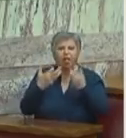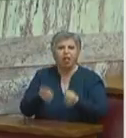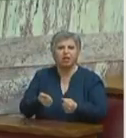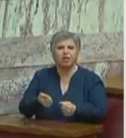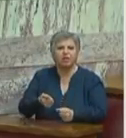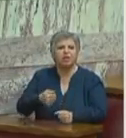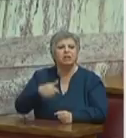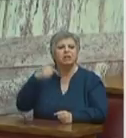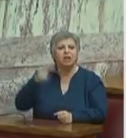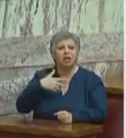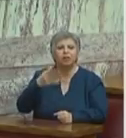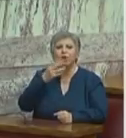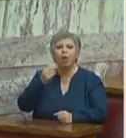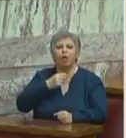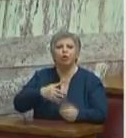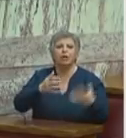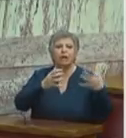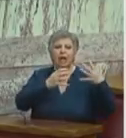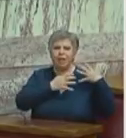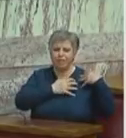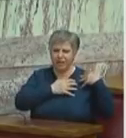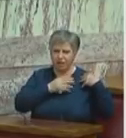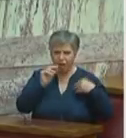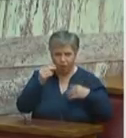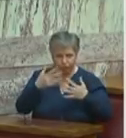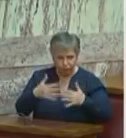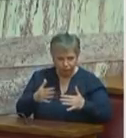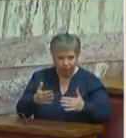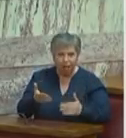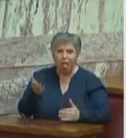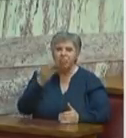υπάρχει αρμοδιότητα της Βουλής. Πάρτε το σχετικό.